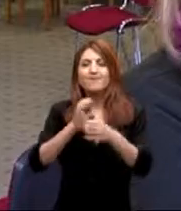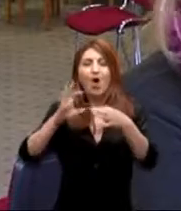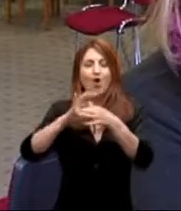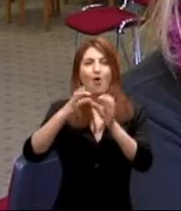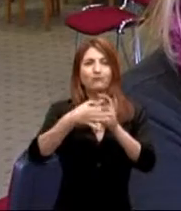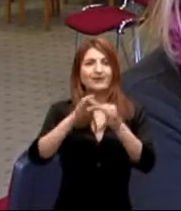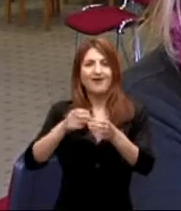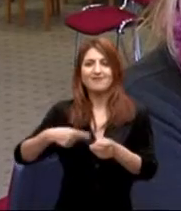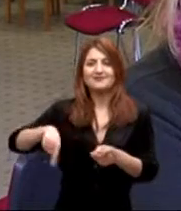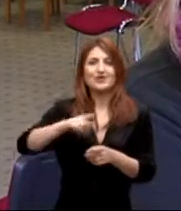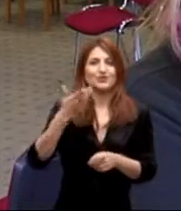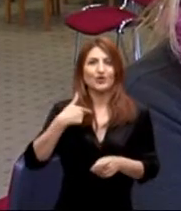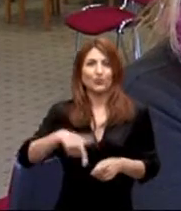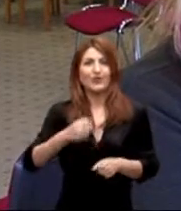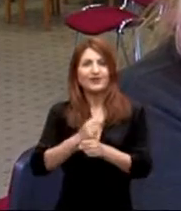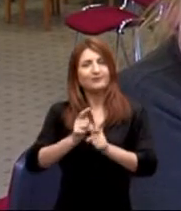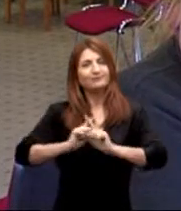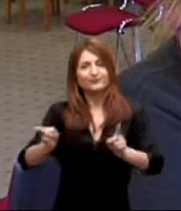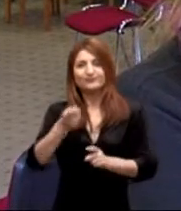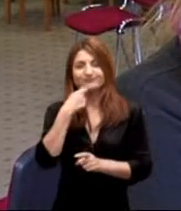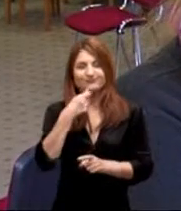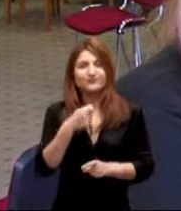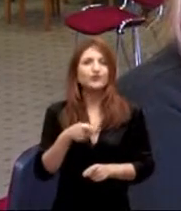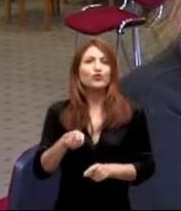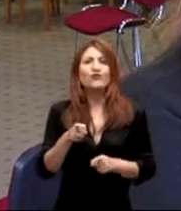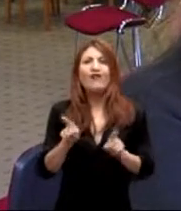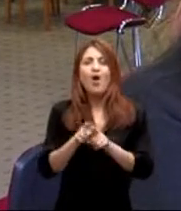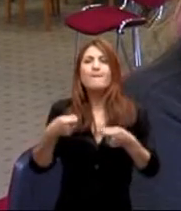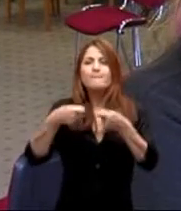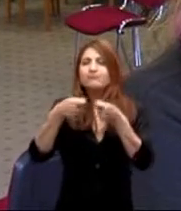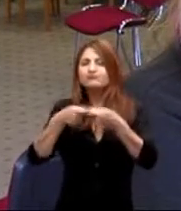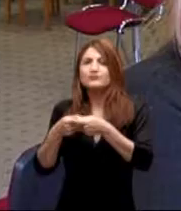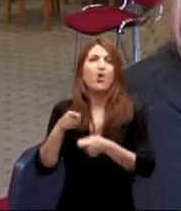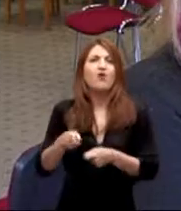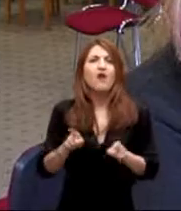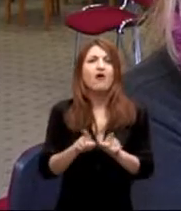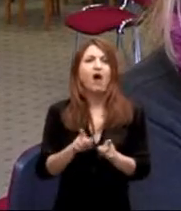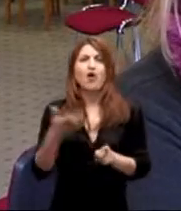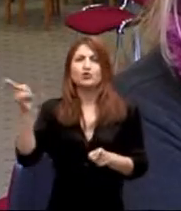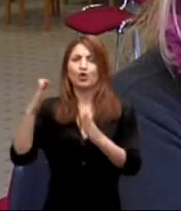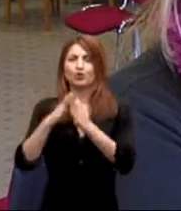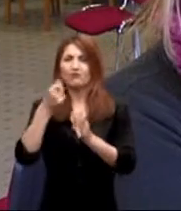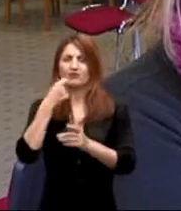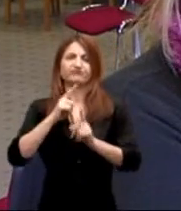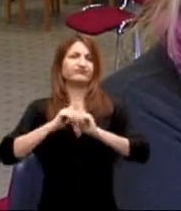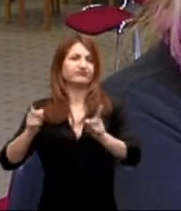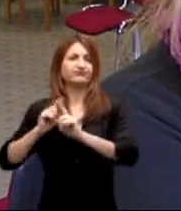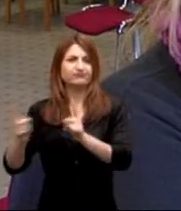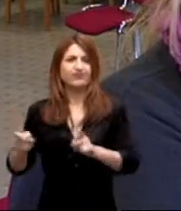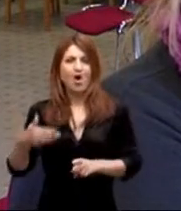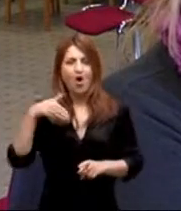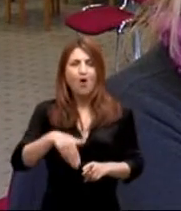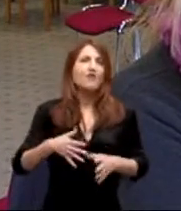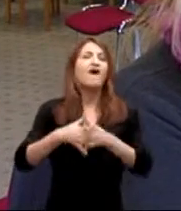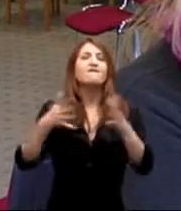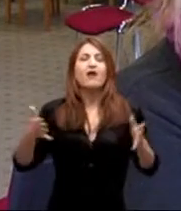sad dok boravimo tu. Kombinacija te hrane je, mislim, neusporediva s onim što sam ja doma jela. Dakle, ovdje mi je jedna